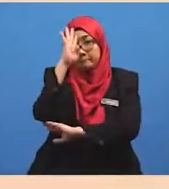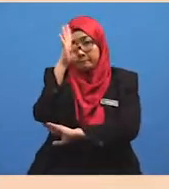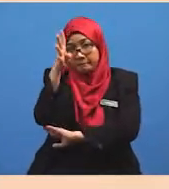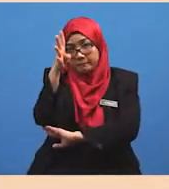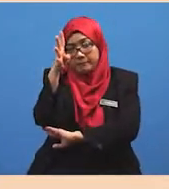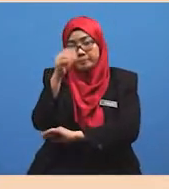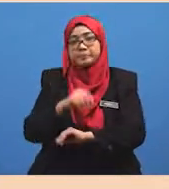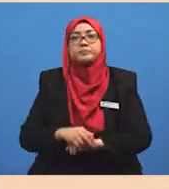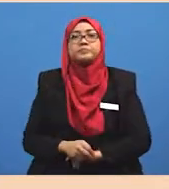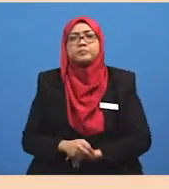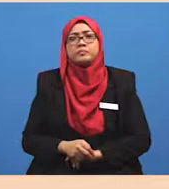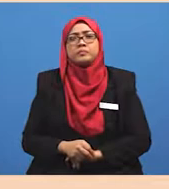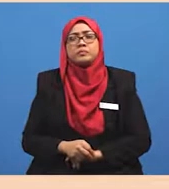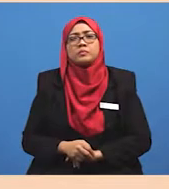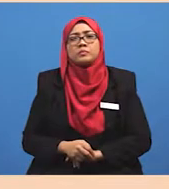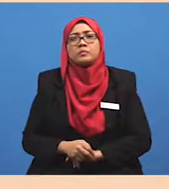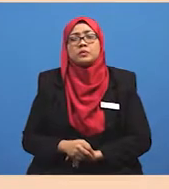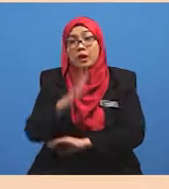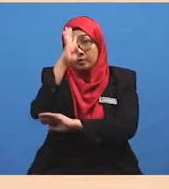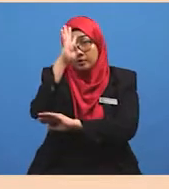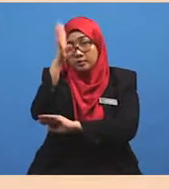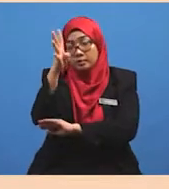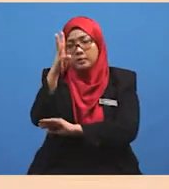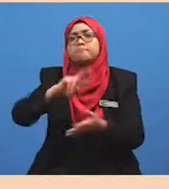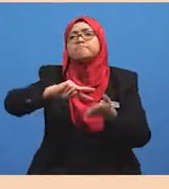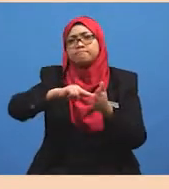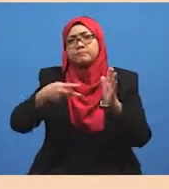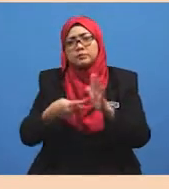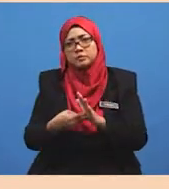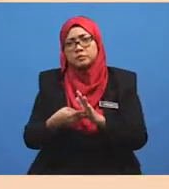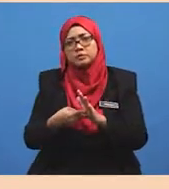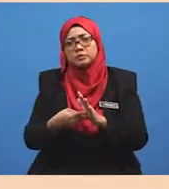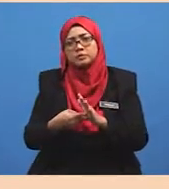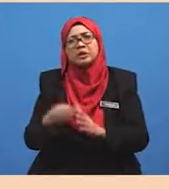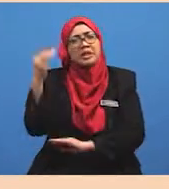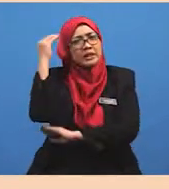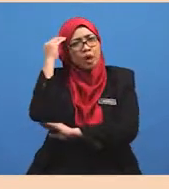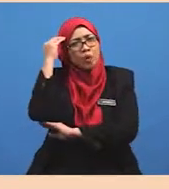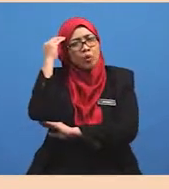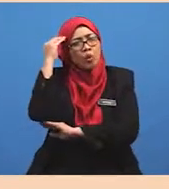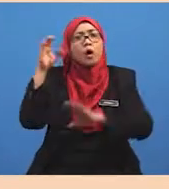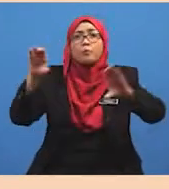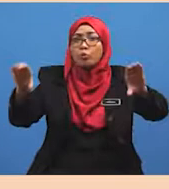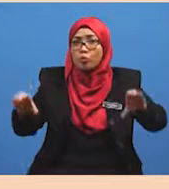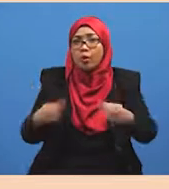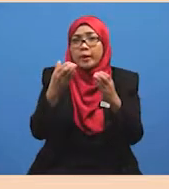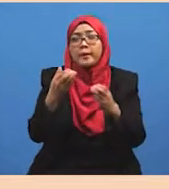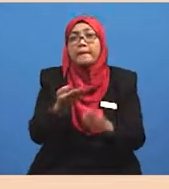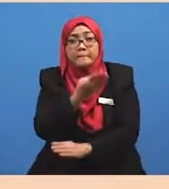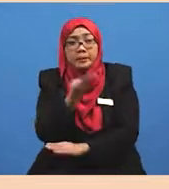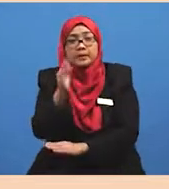kritis ada dak upaya akan menciptakan sesuatu yang baru